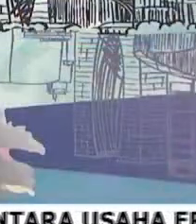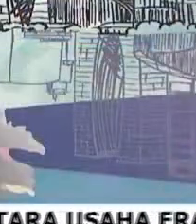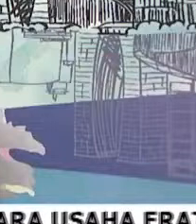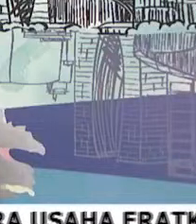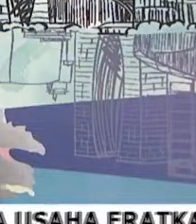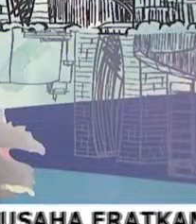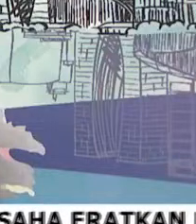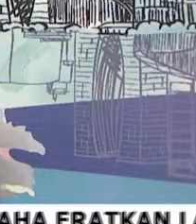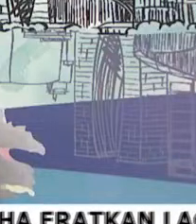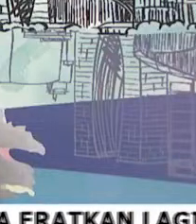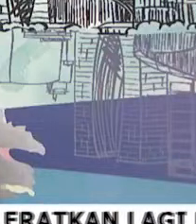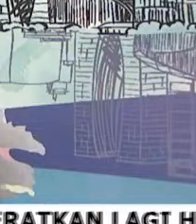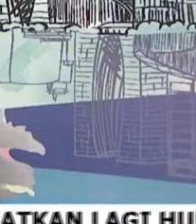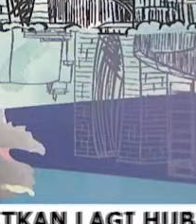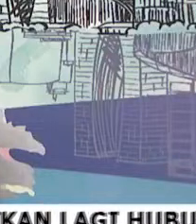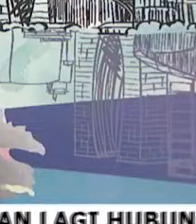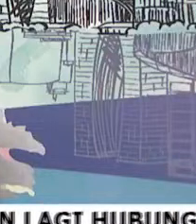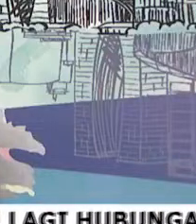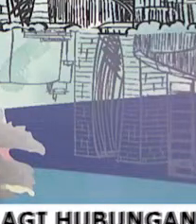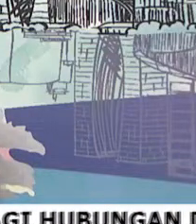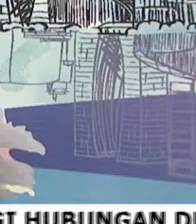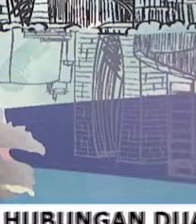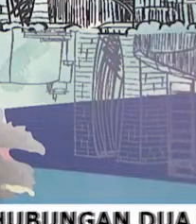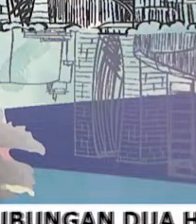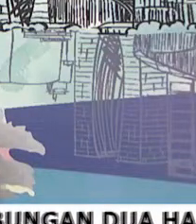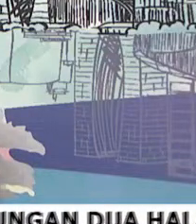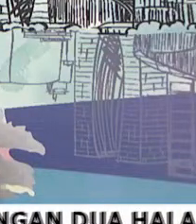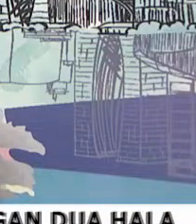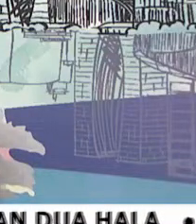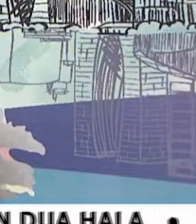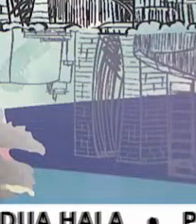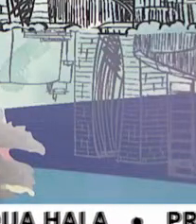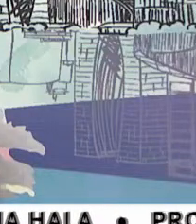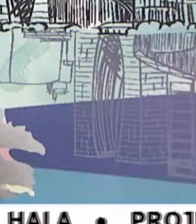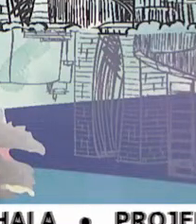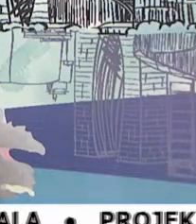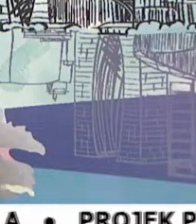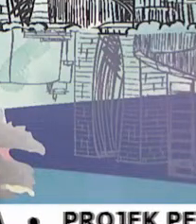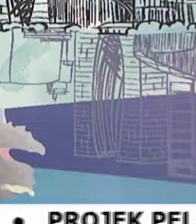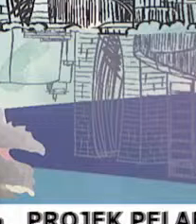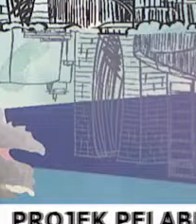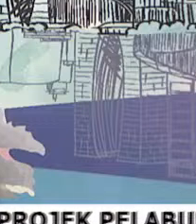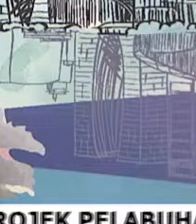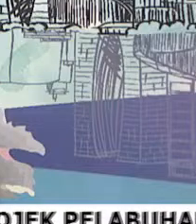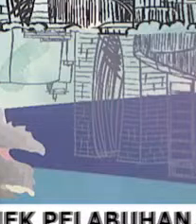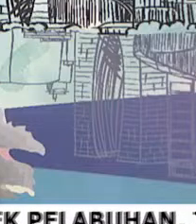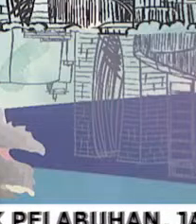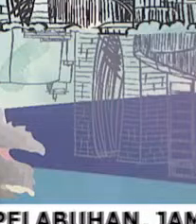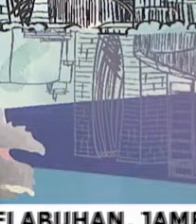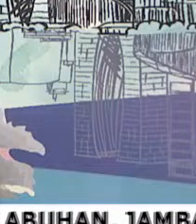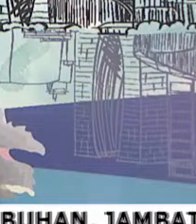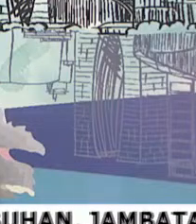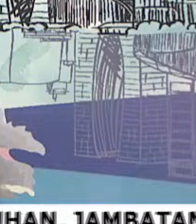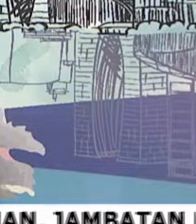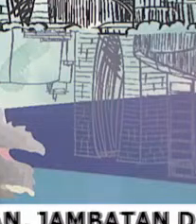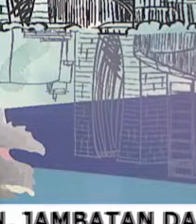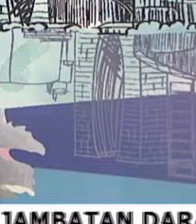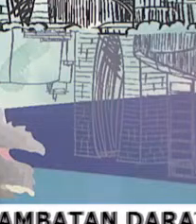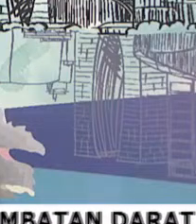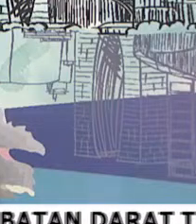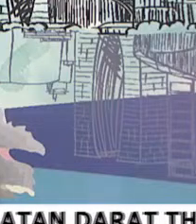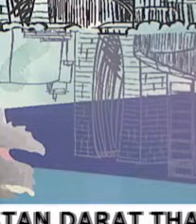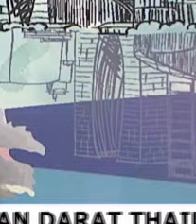baik bertemu kembali dan ketika ini selesai sudah bagi pertanyaan-pertanyaan menteri ataupun pmq sesi pada pagi ini yang telah pun menjawab dua persoalan